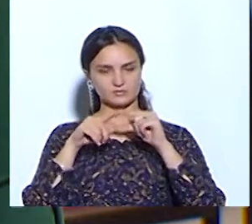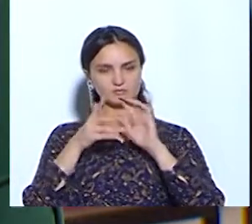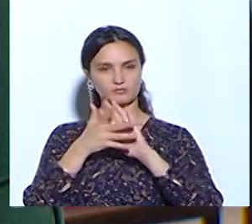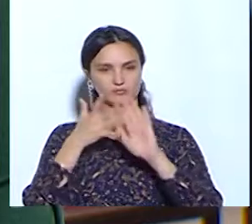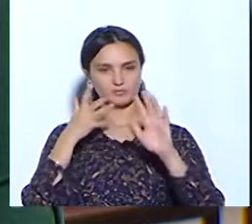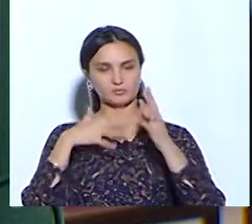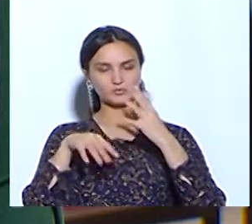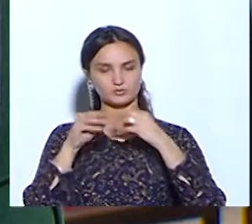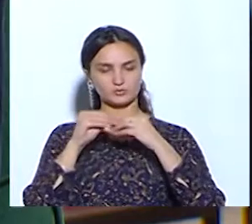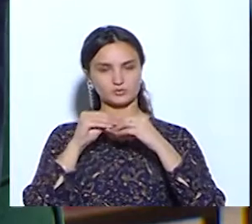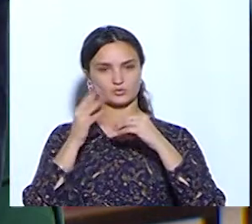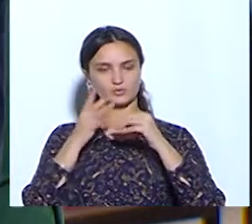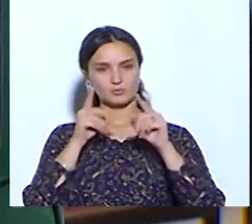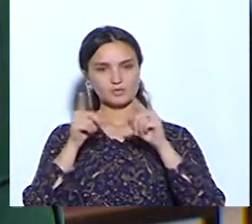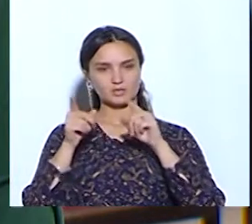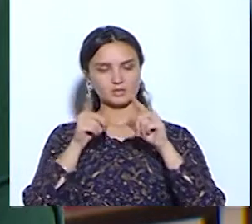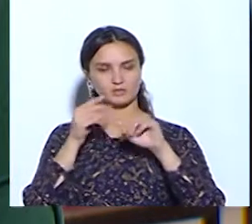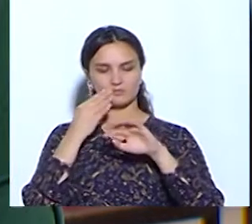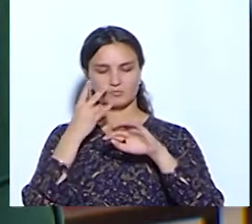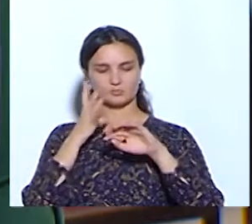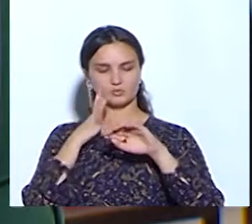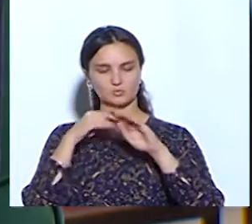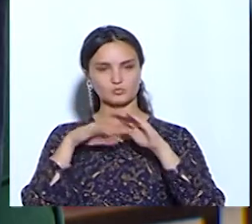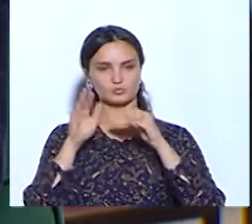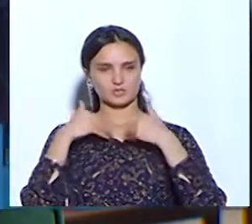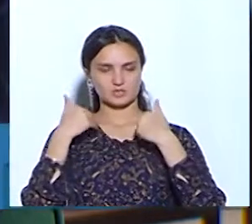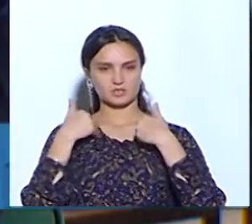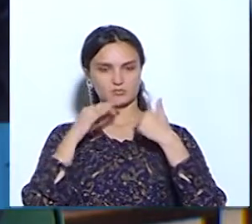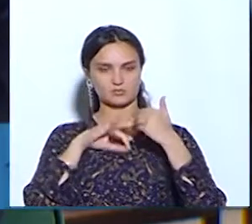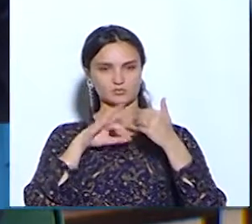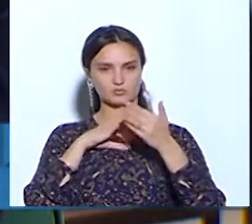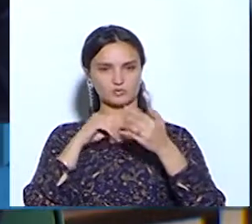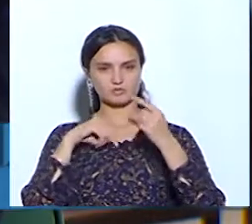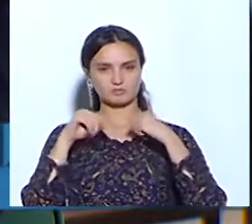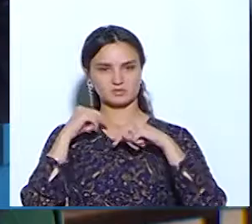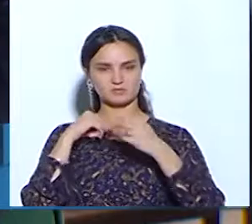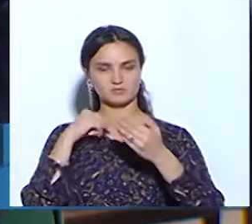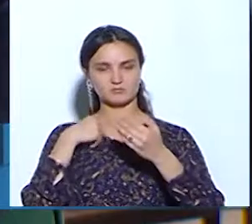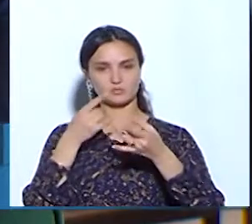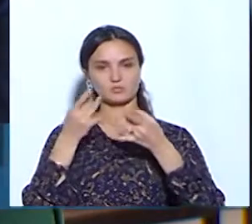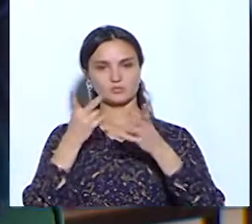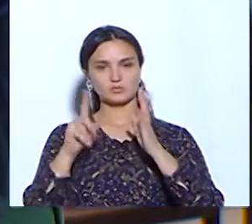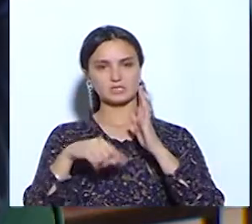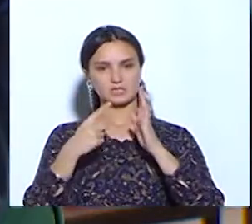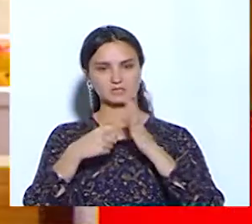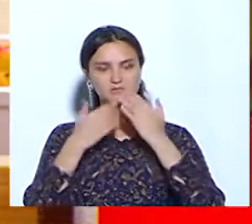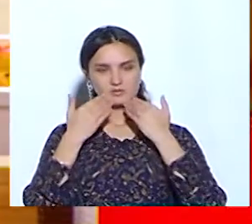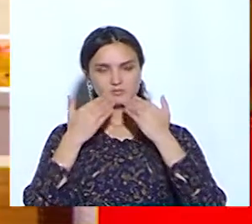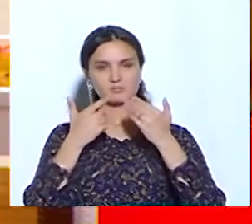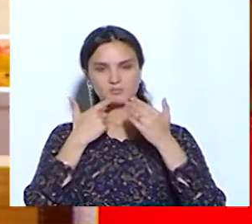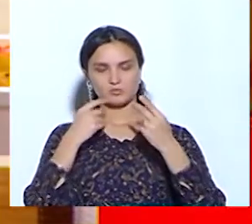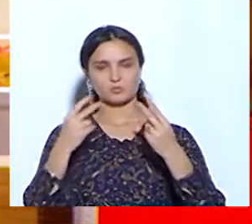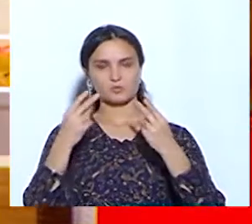ხვდებოდით, ბუნებრივია, რომელი ტიპის რაციონი უნდა იყოს უფრო სასარგებლო ორგანიზმისთვის. დიახ, მე უბრალოდ უნდა დავსვა კითხვა, რომელიც